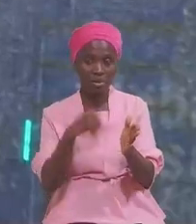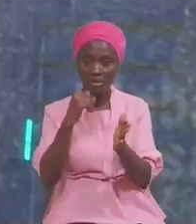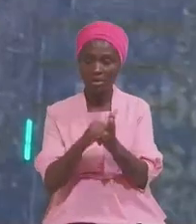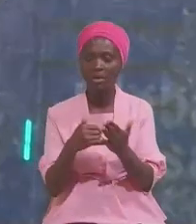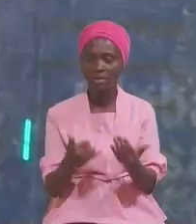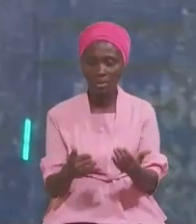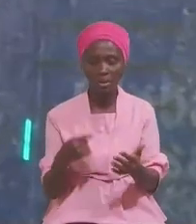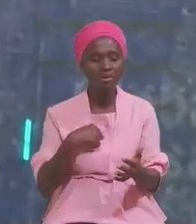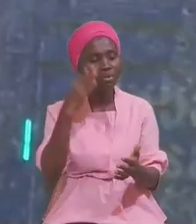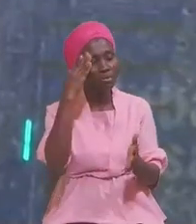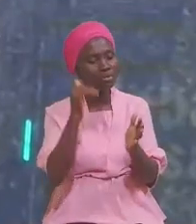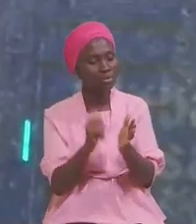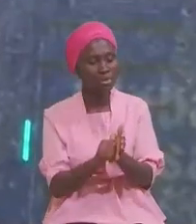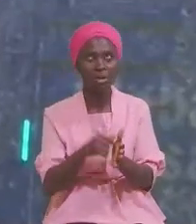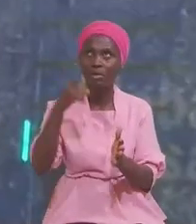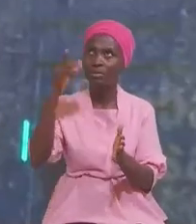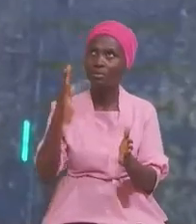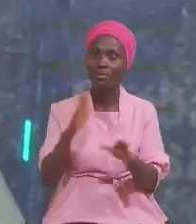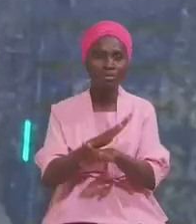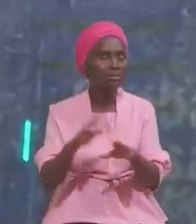Et que maintenant nous savons que